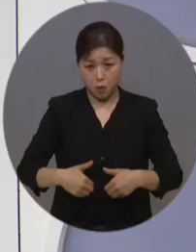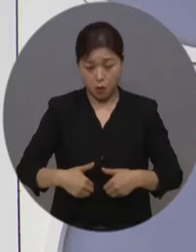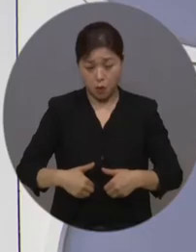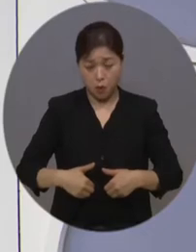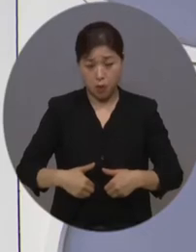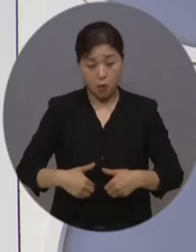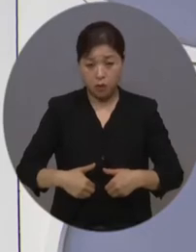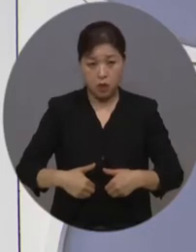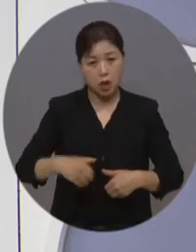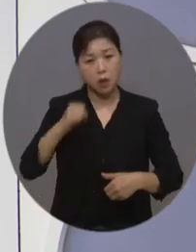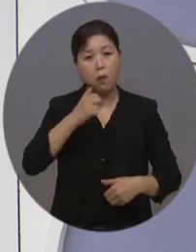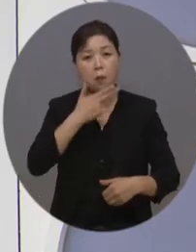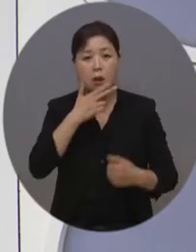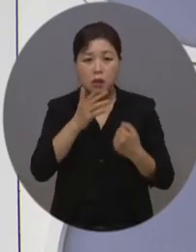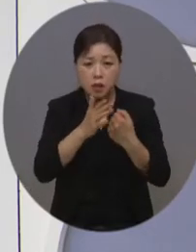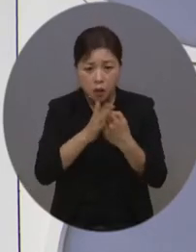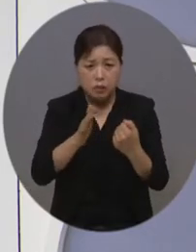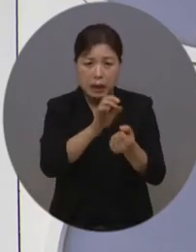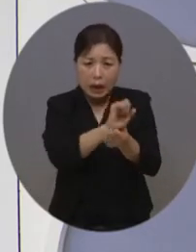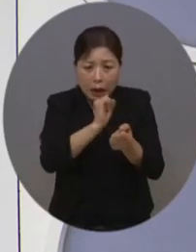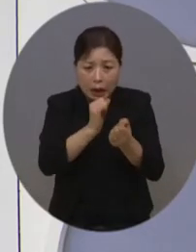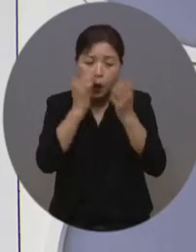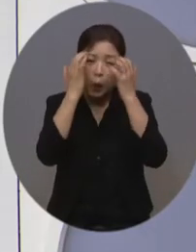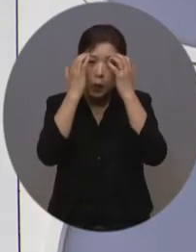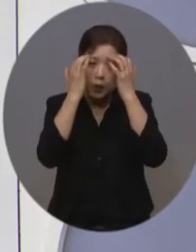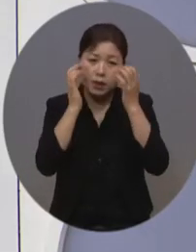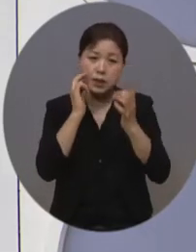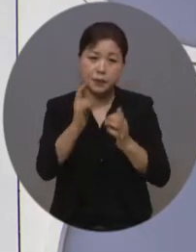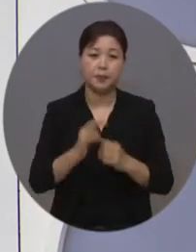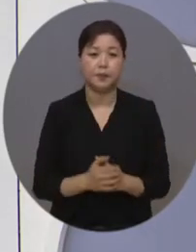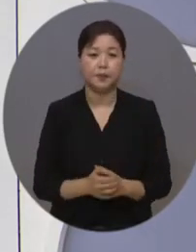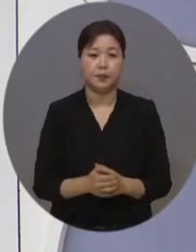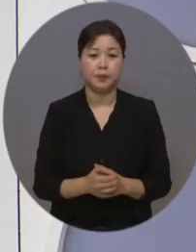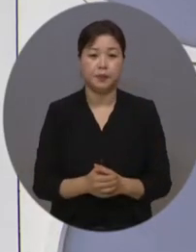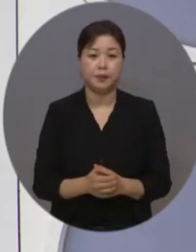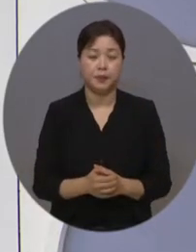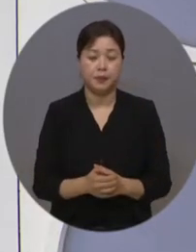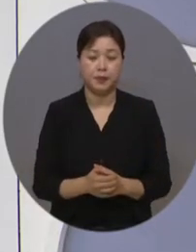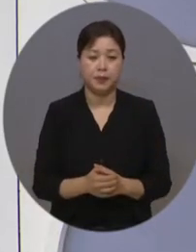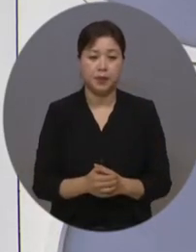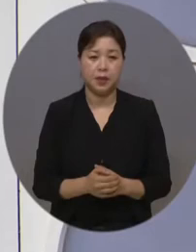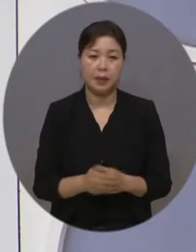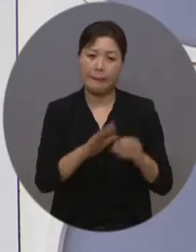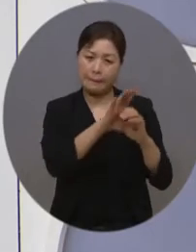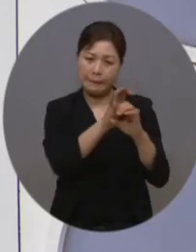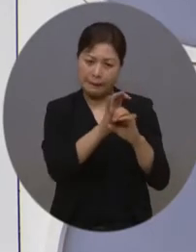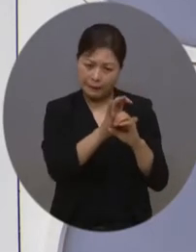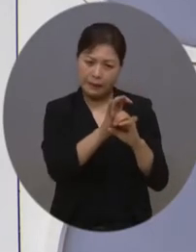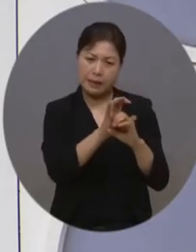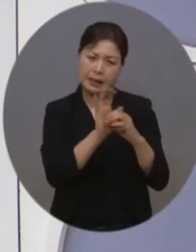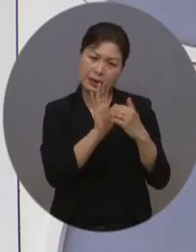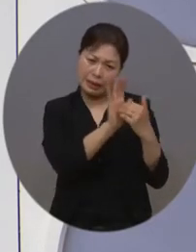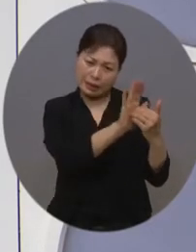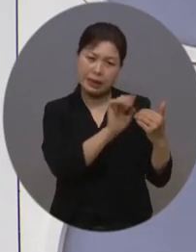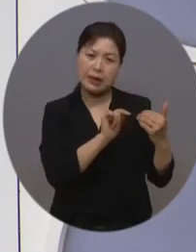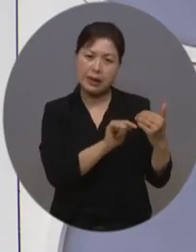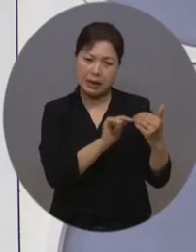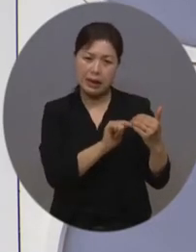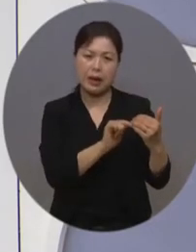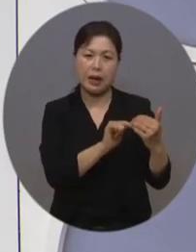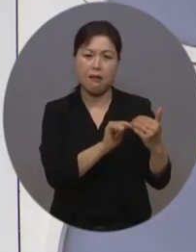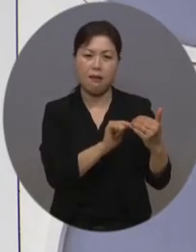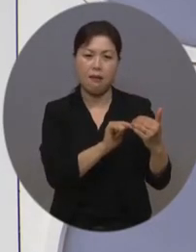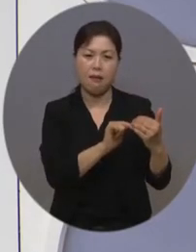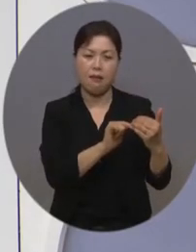이렇게 고생을 한 겁니다. 네네. 그래도 최근에 이제 좀 면역력이 만들어져서 이제 백신 주사를 맞으니까